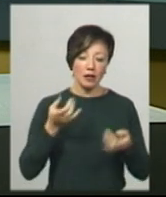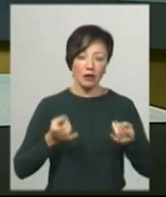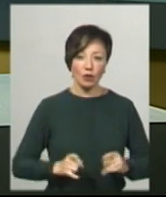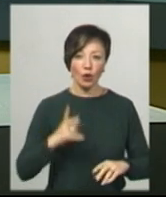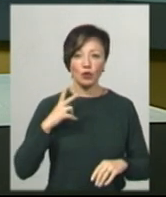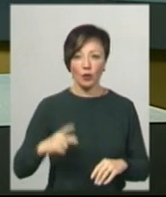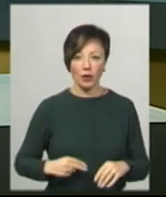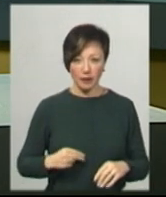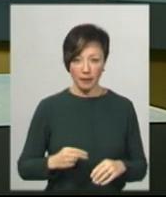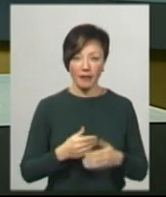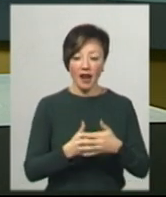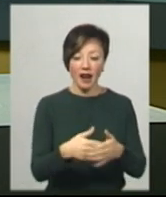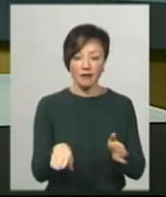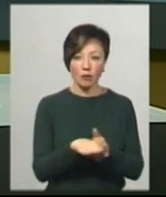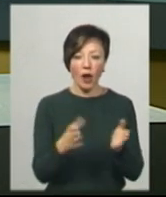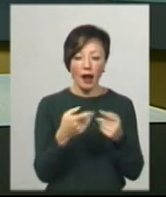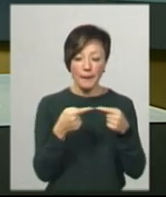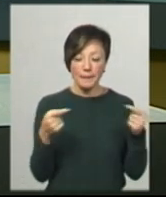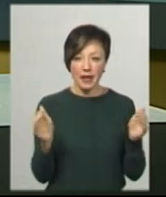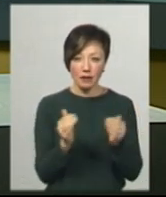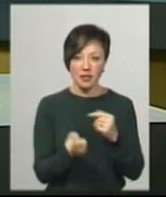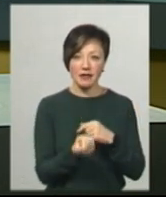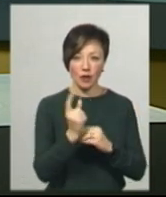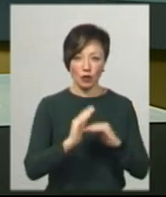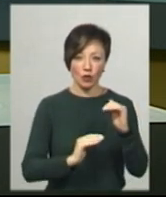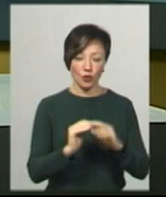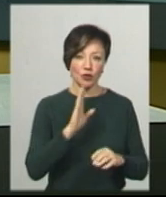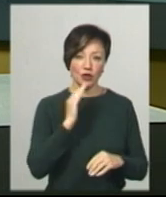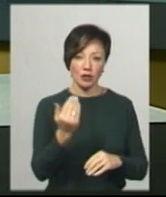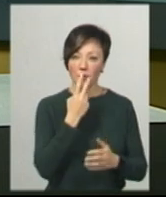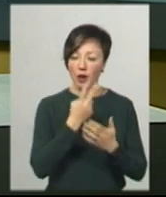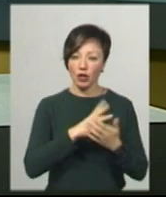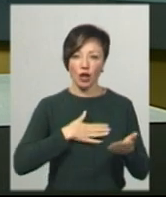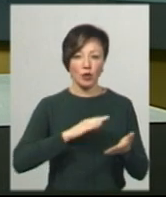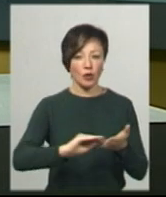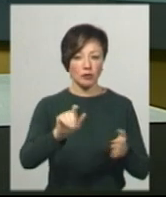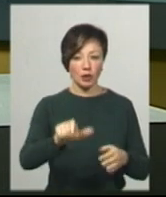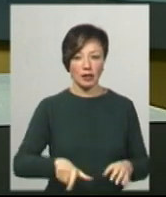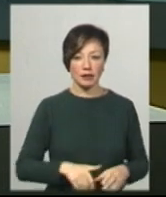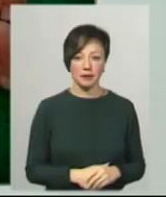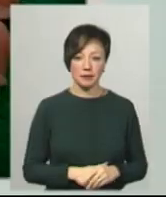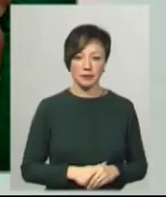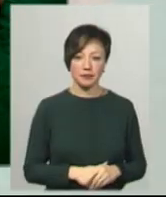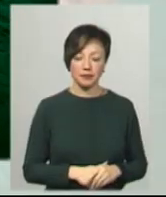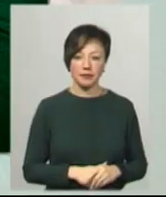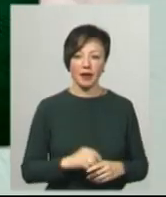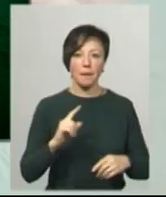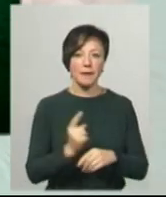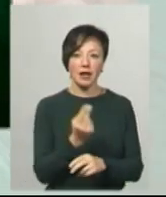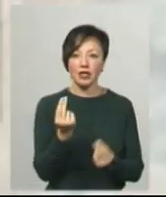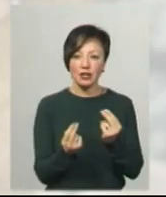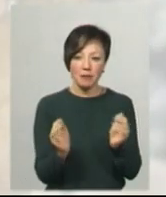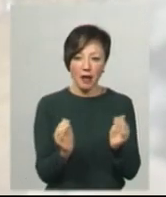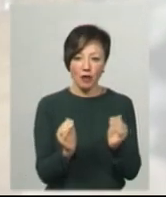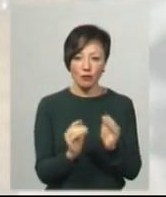декретній відпустці, які саме мініатюри з'являються з-під рук. Лялькарки бачила Леся Боровець. Перші іграшки в